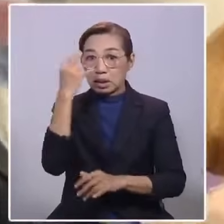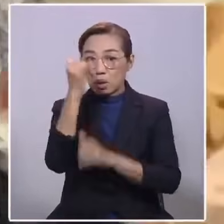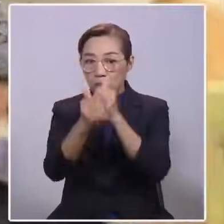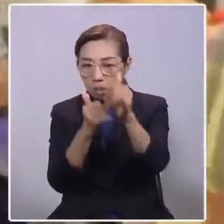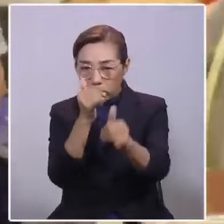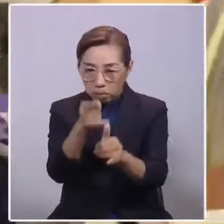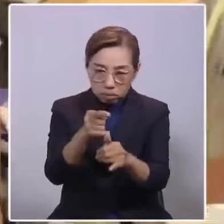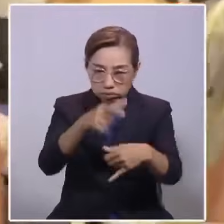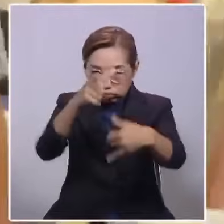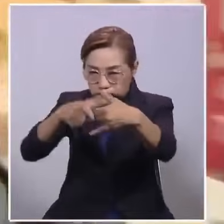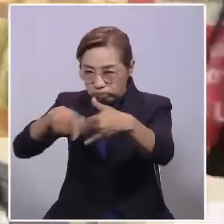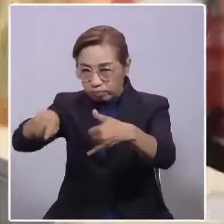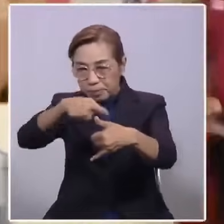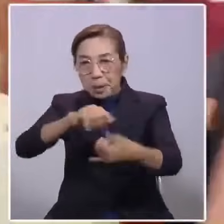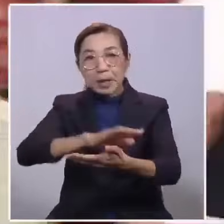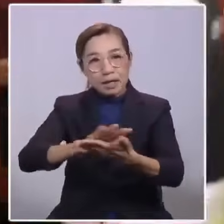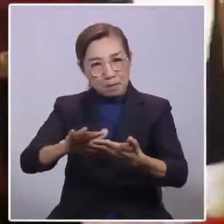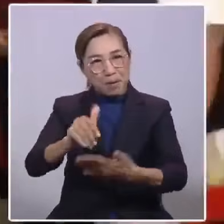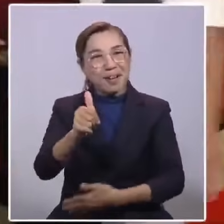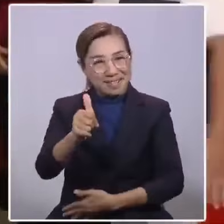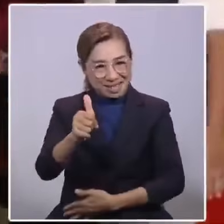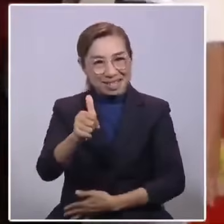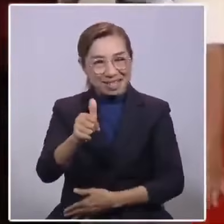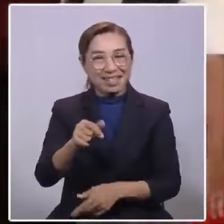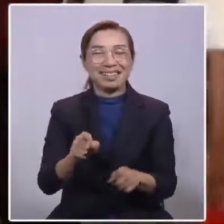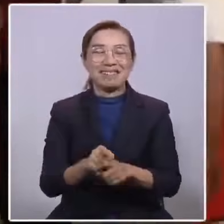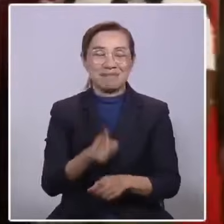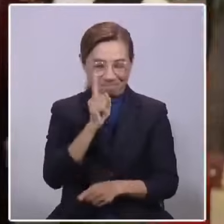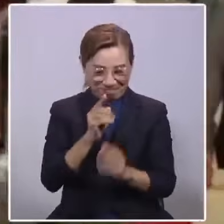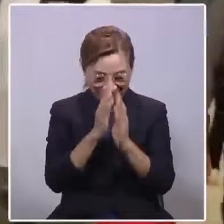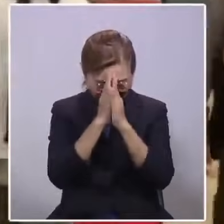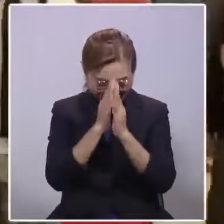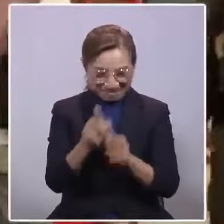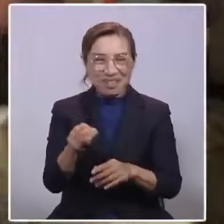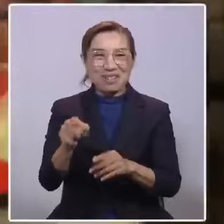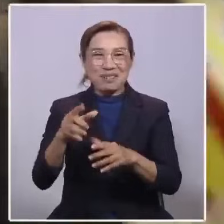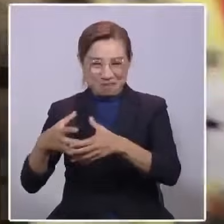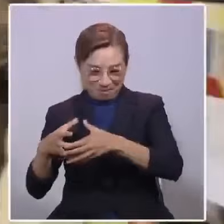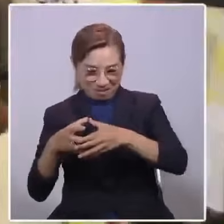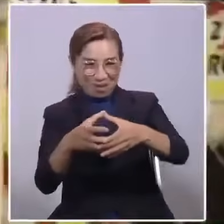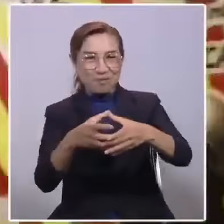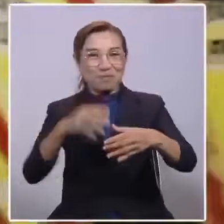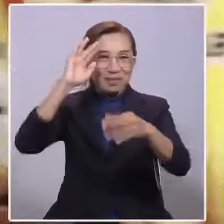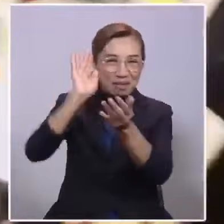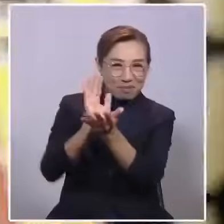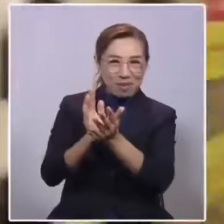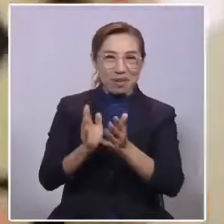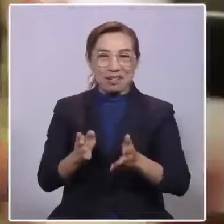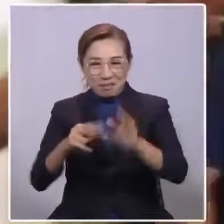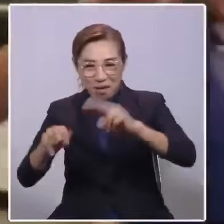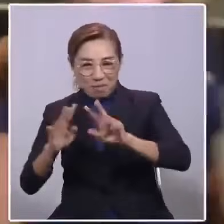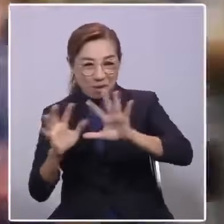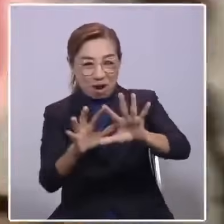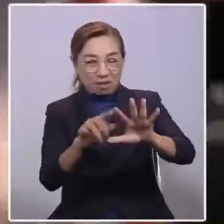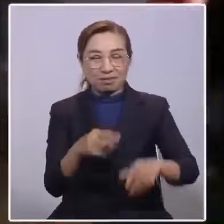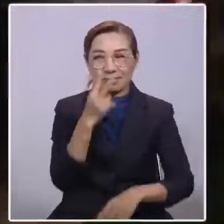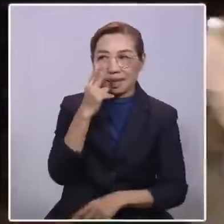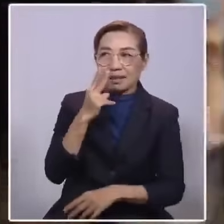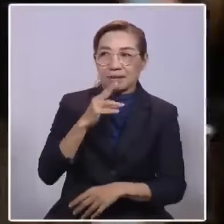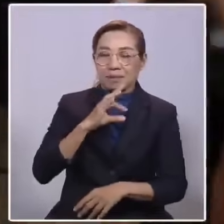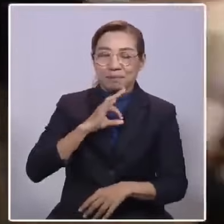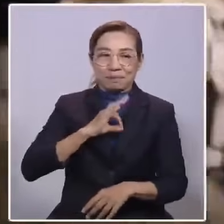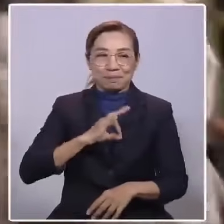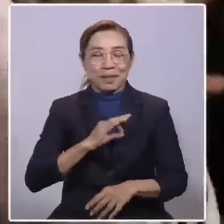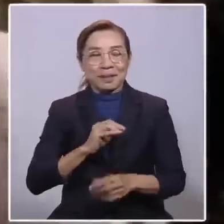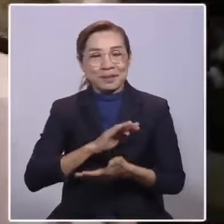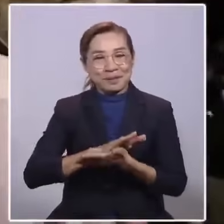พฤติกรรมที่อยู่ในความสงบเรียบร้อยแด้วยความเคารพไปกันขนาดนี้ครับจะไปให้เต้นกระตู้วูนี่ก็ลำบากเหมือนกัน